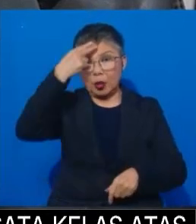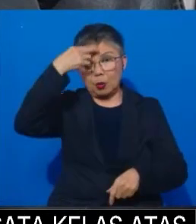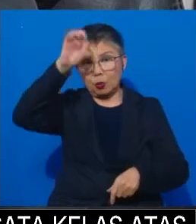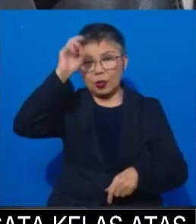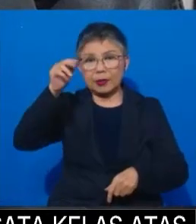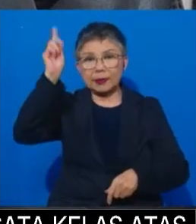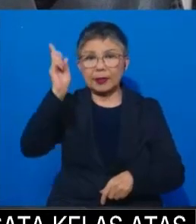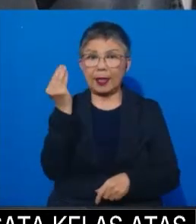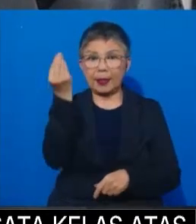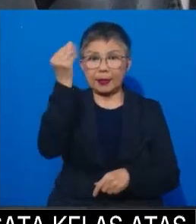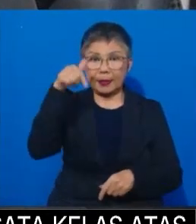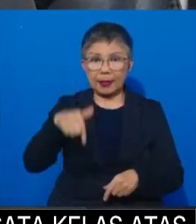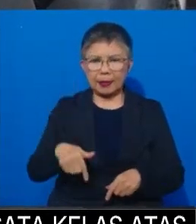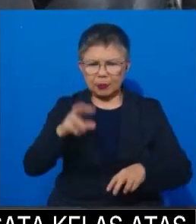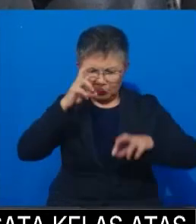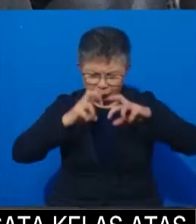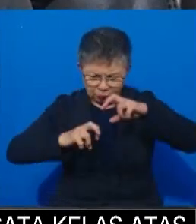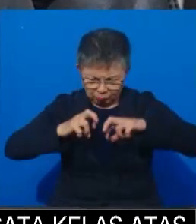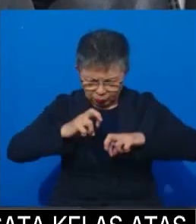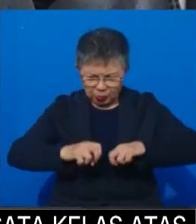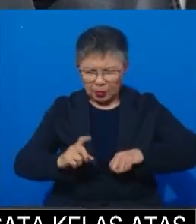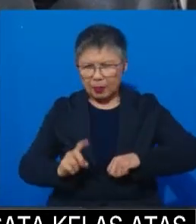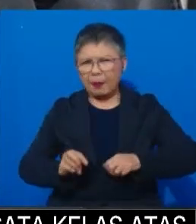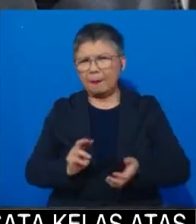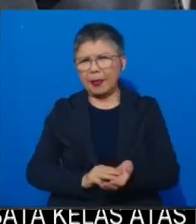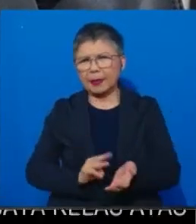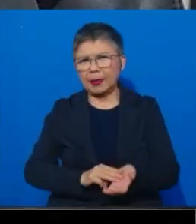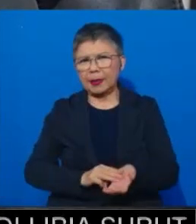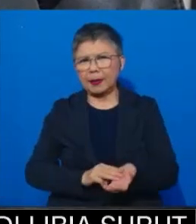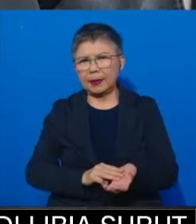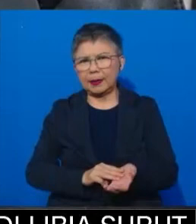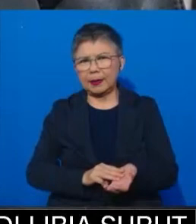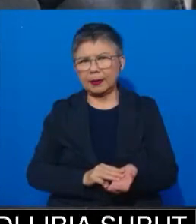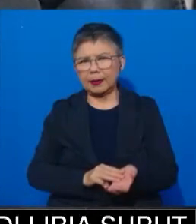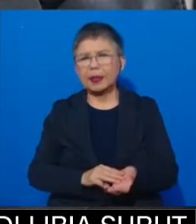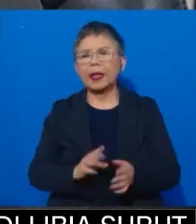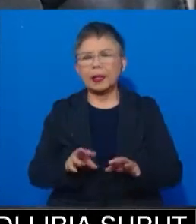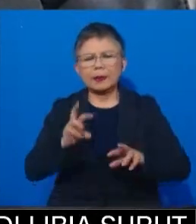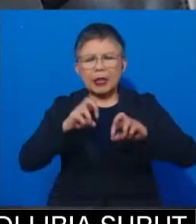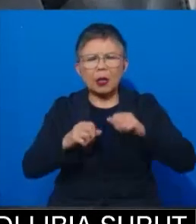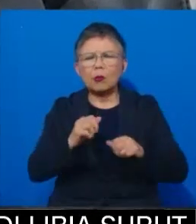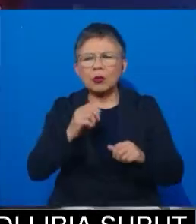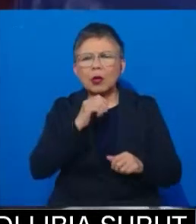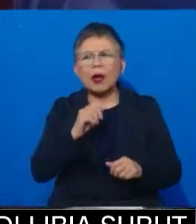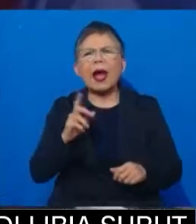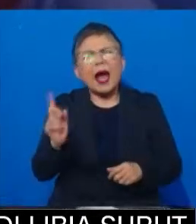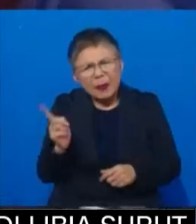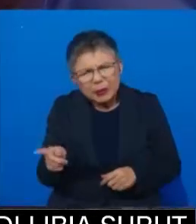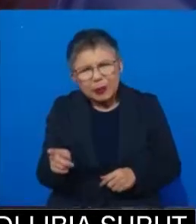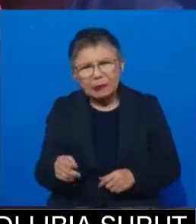Selatan masih mendalami peristiwa ini dan akan mencari tahu motif.